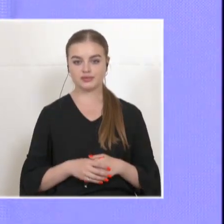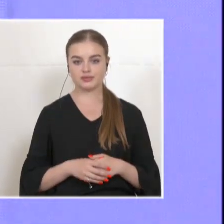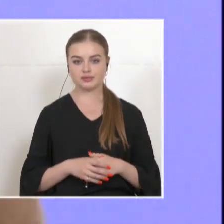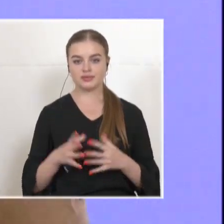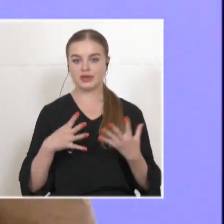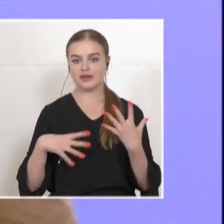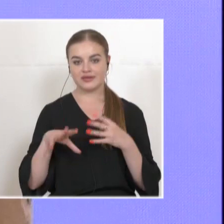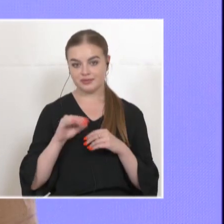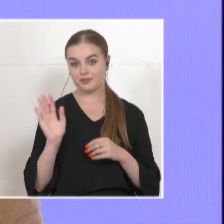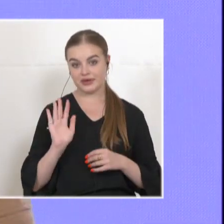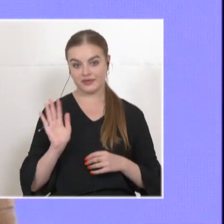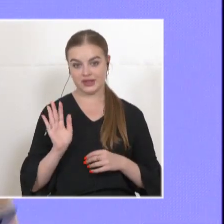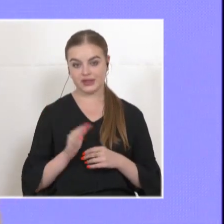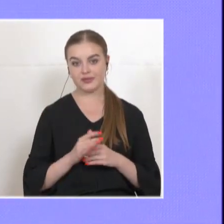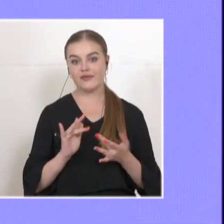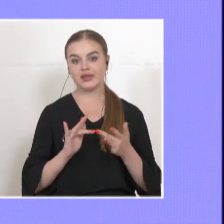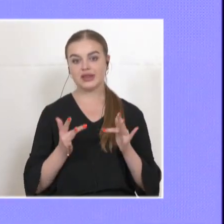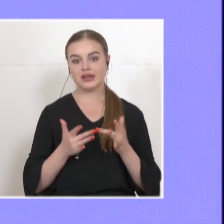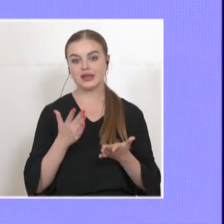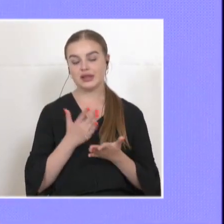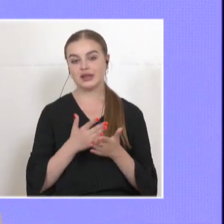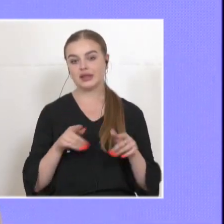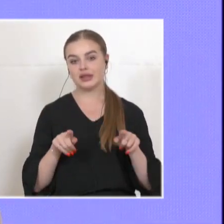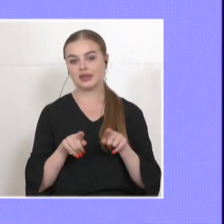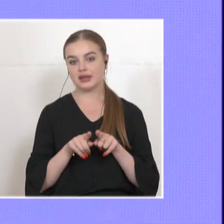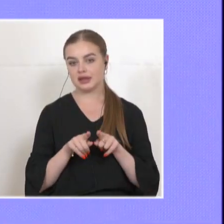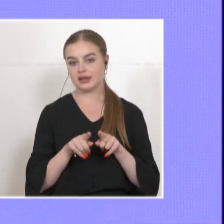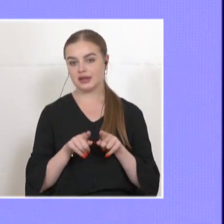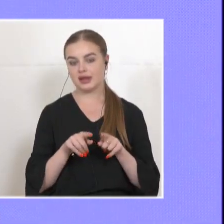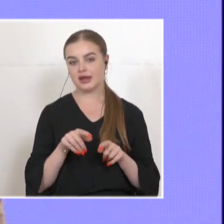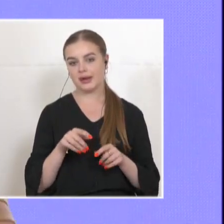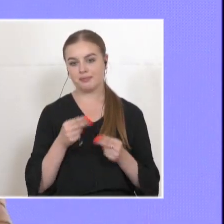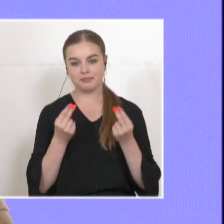Всім привіт. В інтернеті є такий мем.